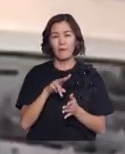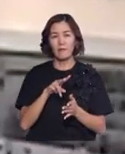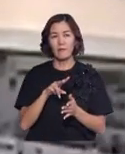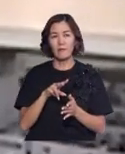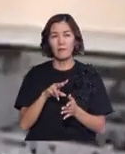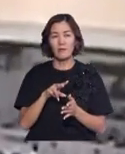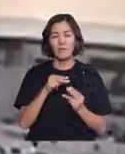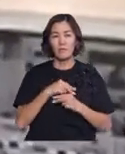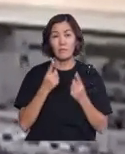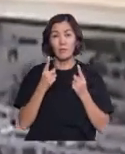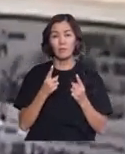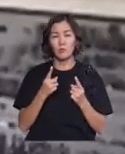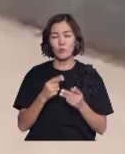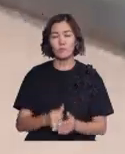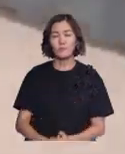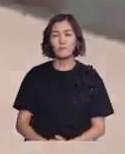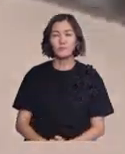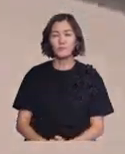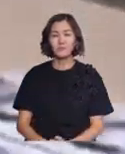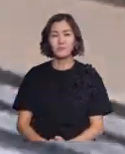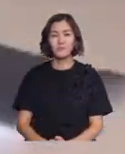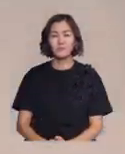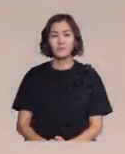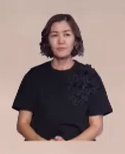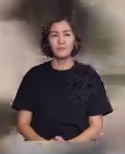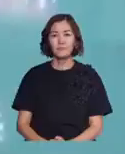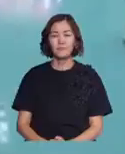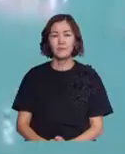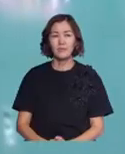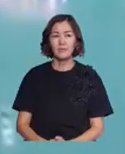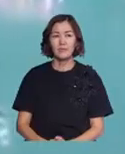де еңбегін ерекше атап өту керек.